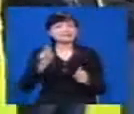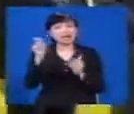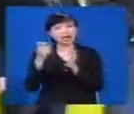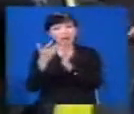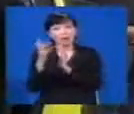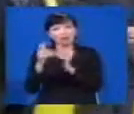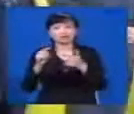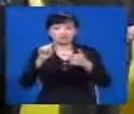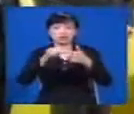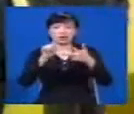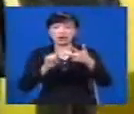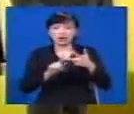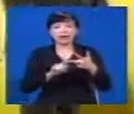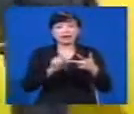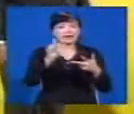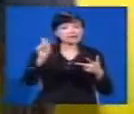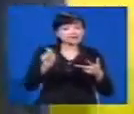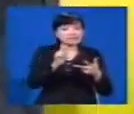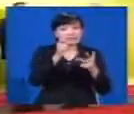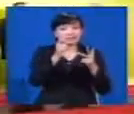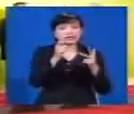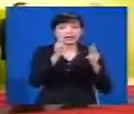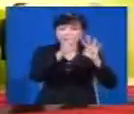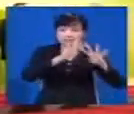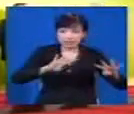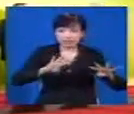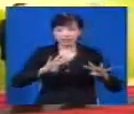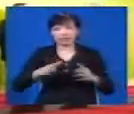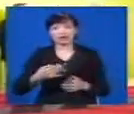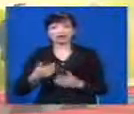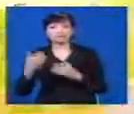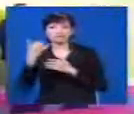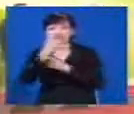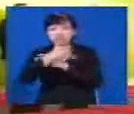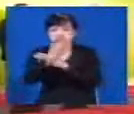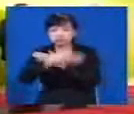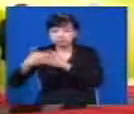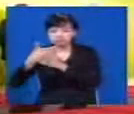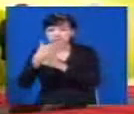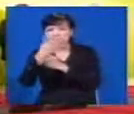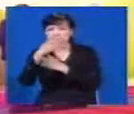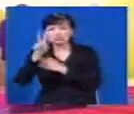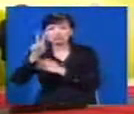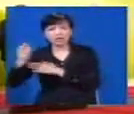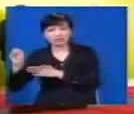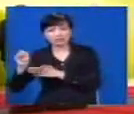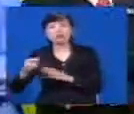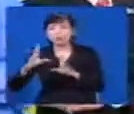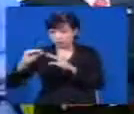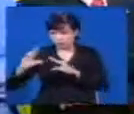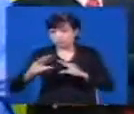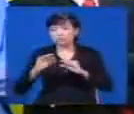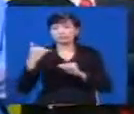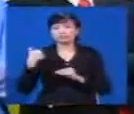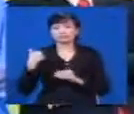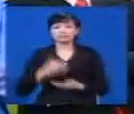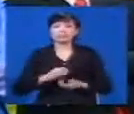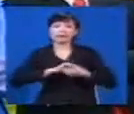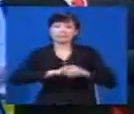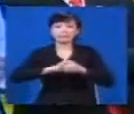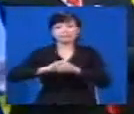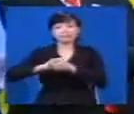ชุมสุดยอดผู้นำอาเซียนและสหประชาชาติซึ่งในที่ประชุมผู้นำอาเซียนได้หารือเรื่องเร่งรัดการดำเนินการ